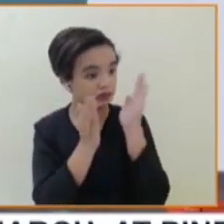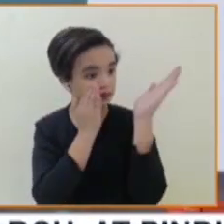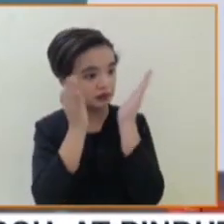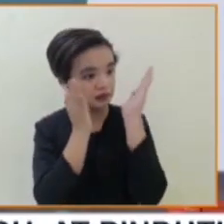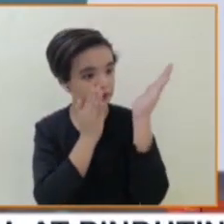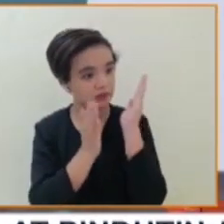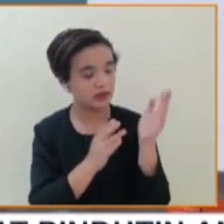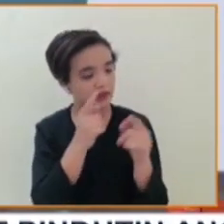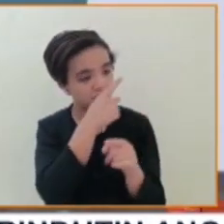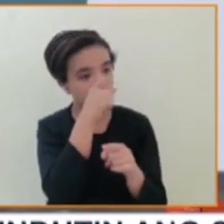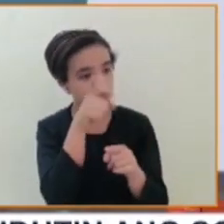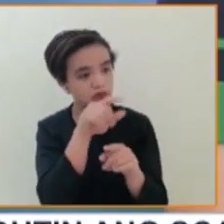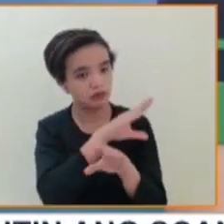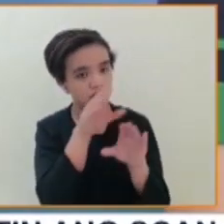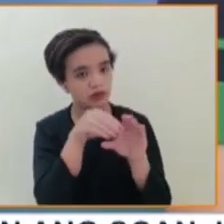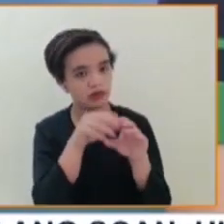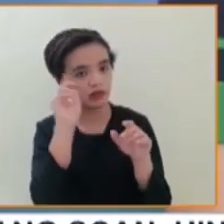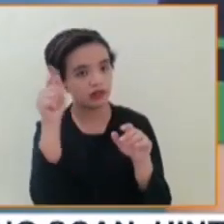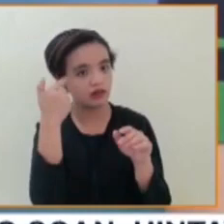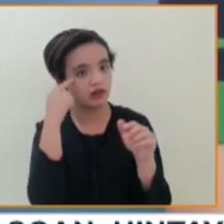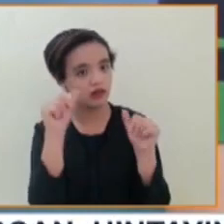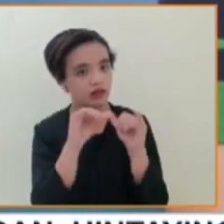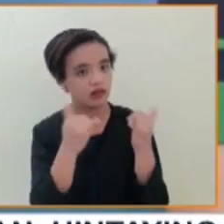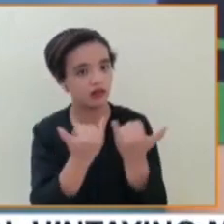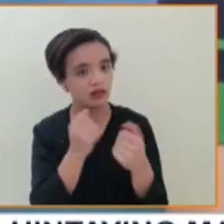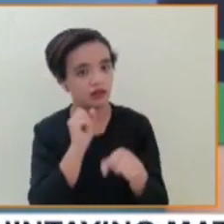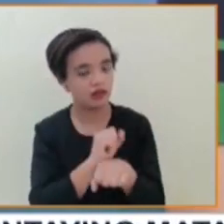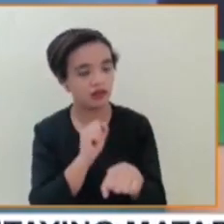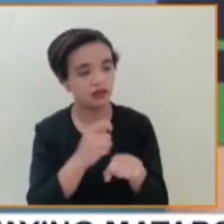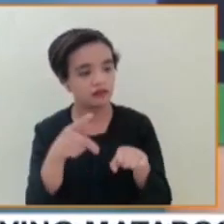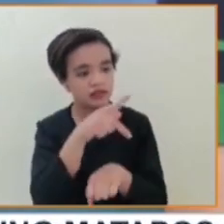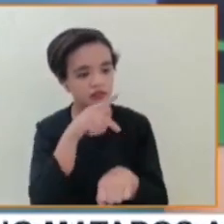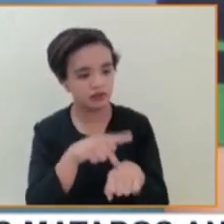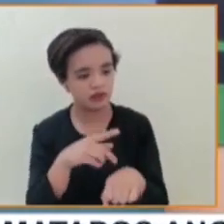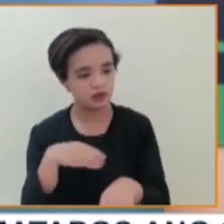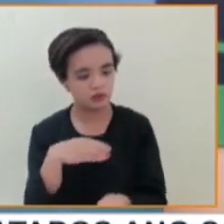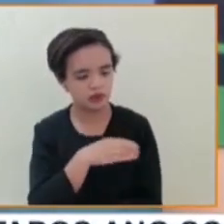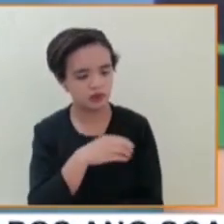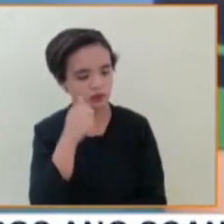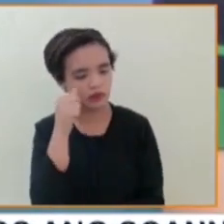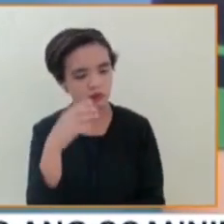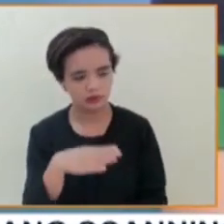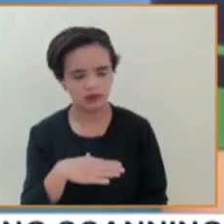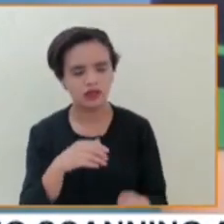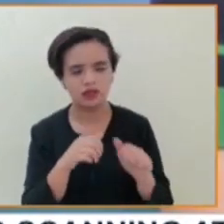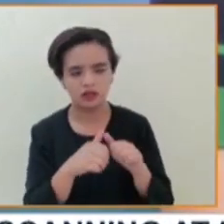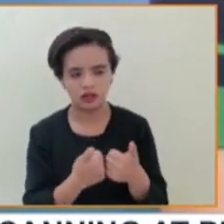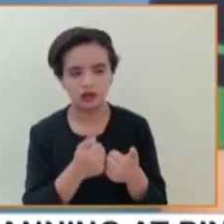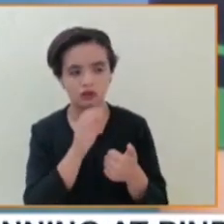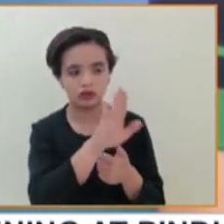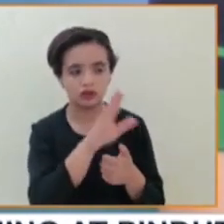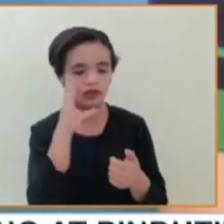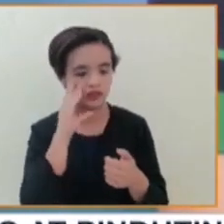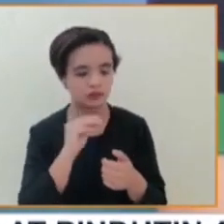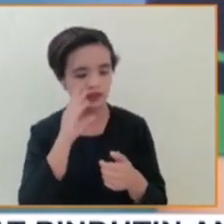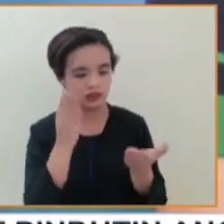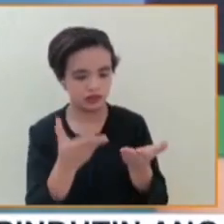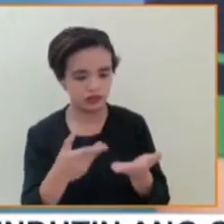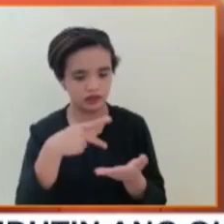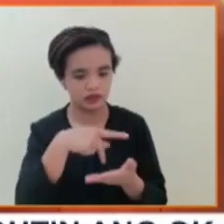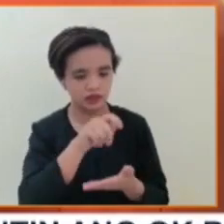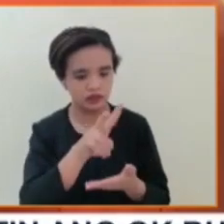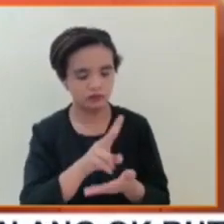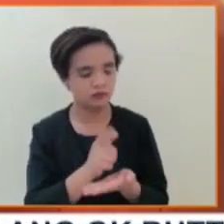isang agency ng gobyerno, ang Philippine Commission on Women, ano? Yes. So, paano nakatulong yung experience mo dito sa PTV para sa